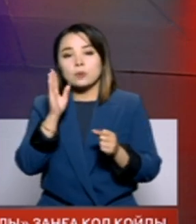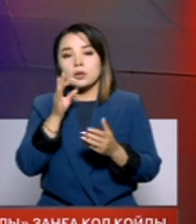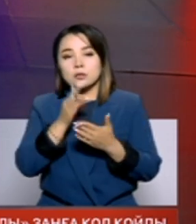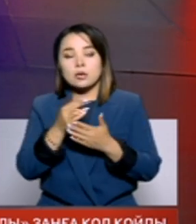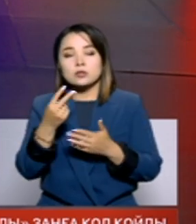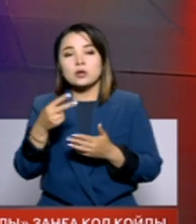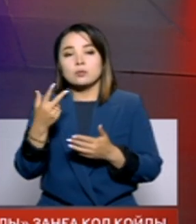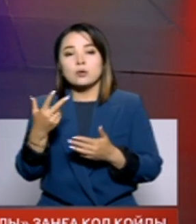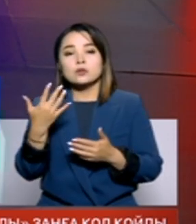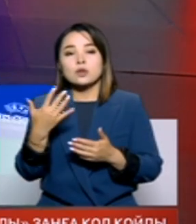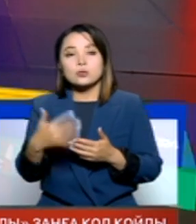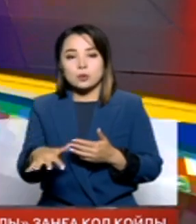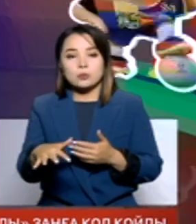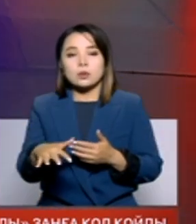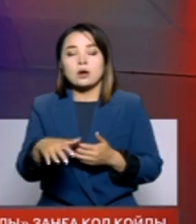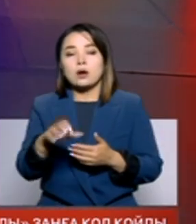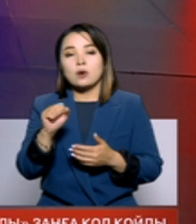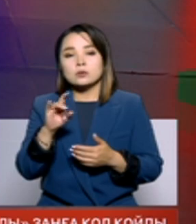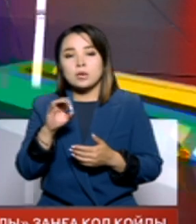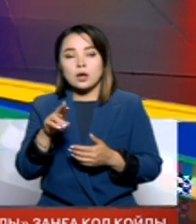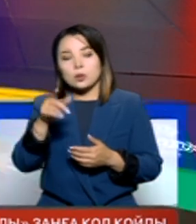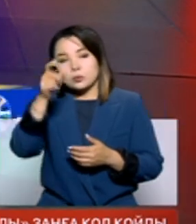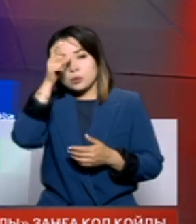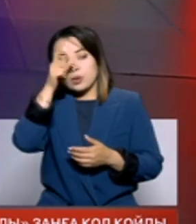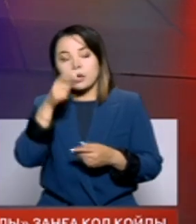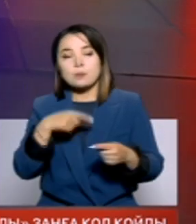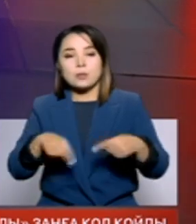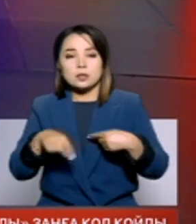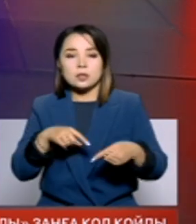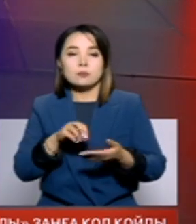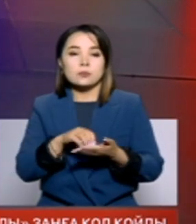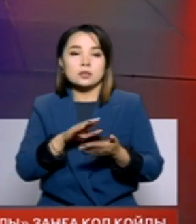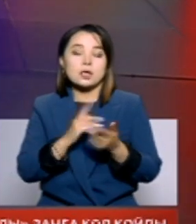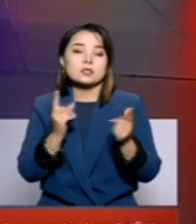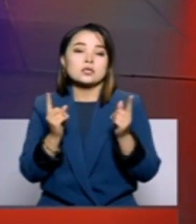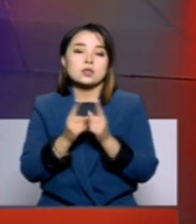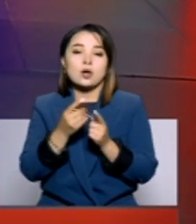Ал 23:50-ге Аустрия-Түркия матчы белгіленген.